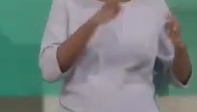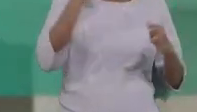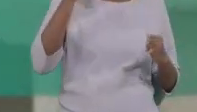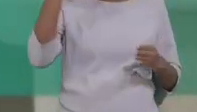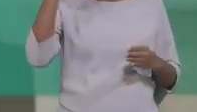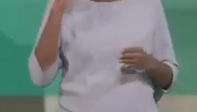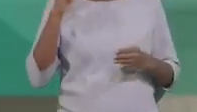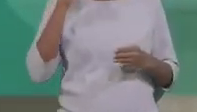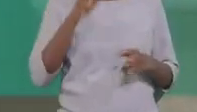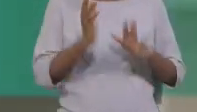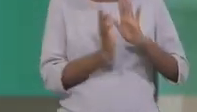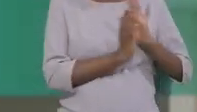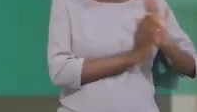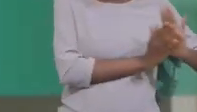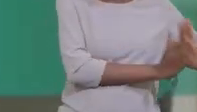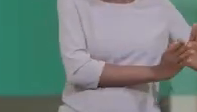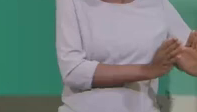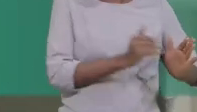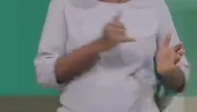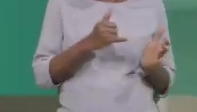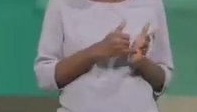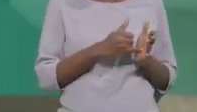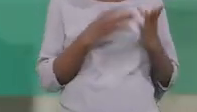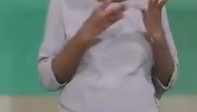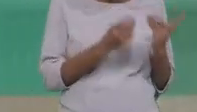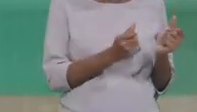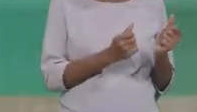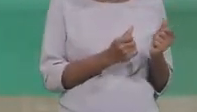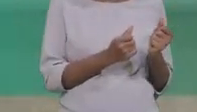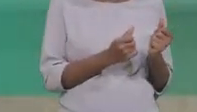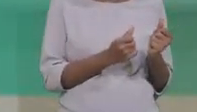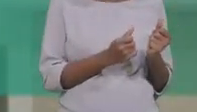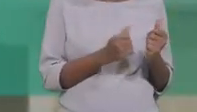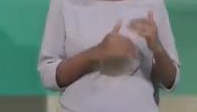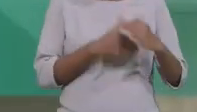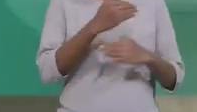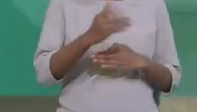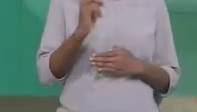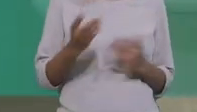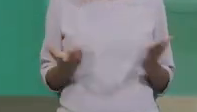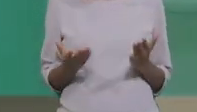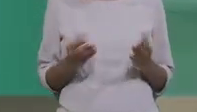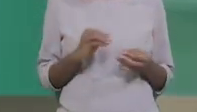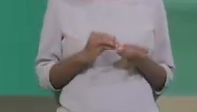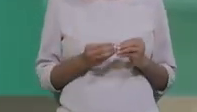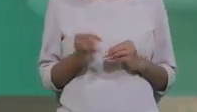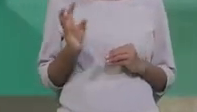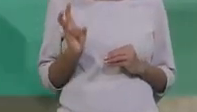Cela n'est pas donné par Dieu. Tu l'abandonnes immédiatement.